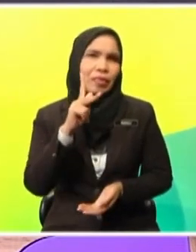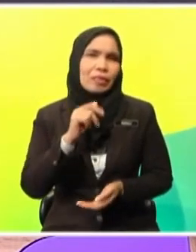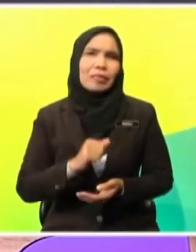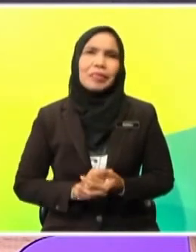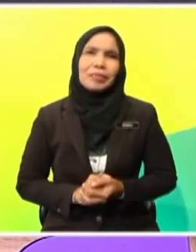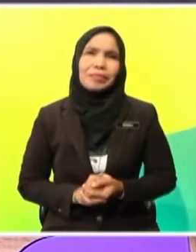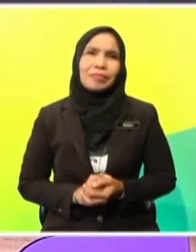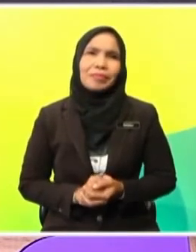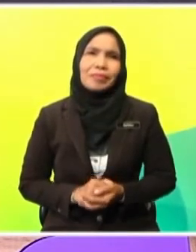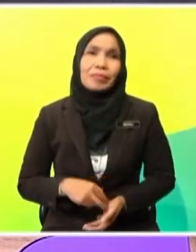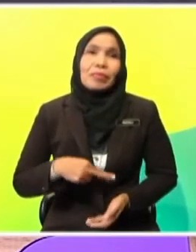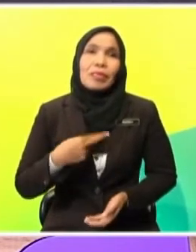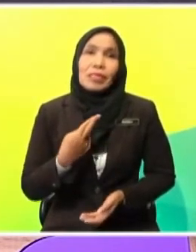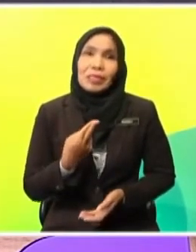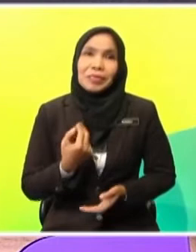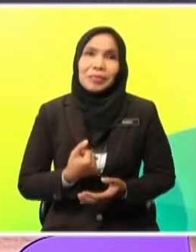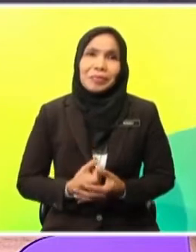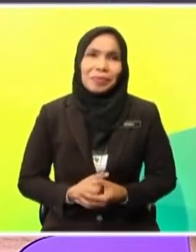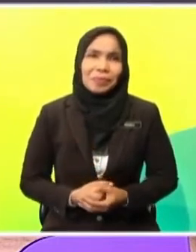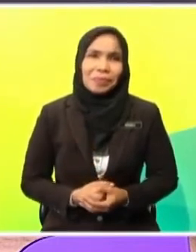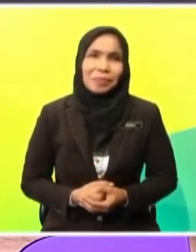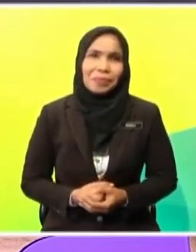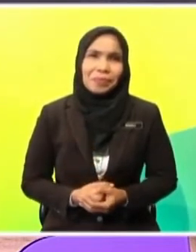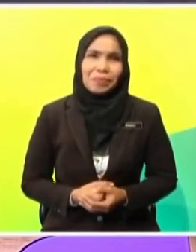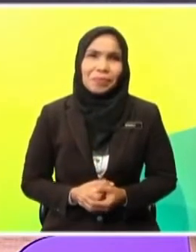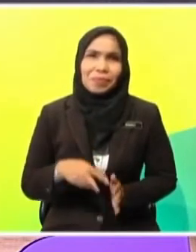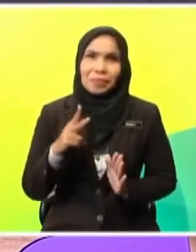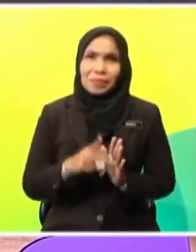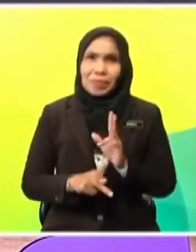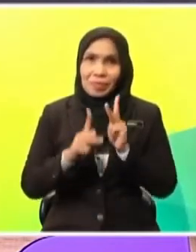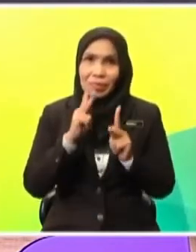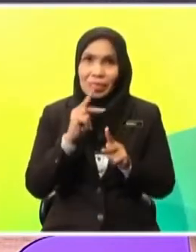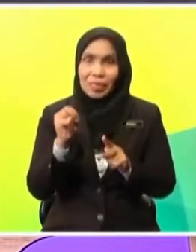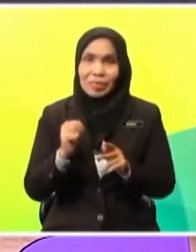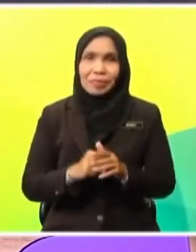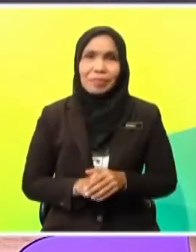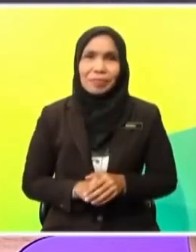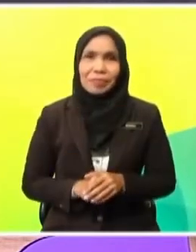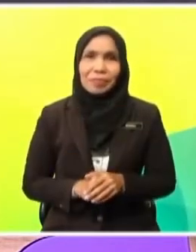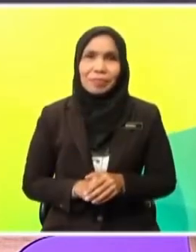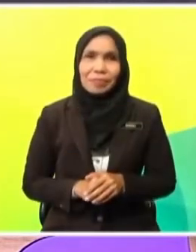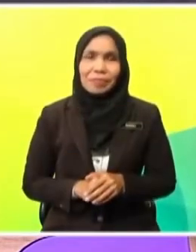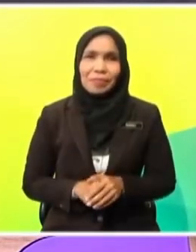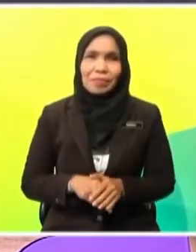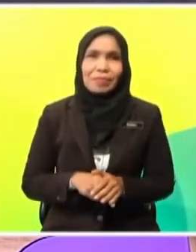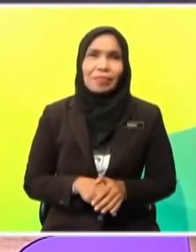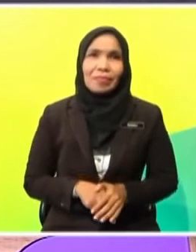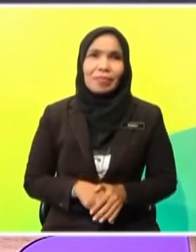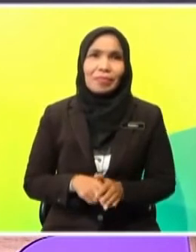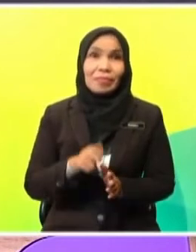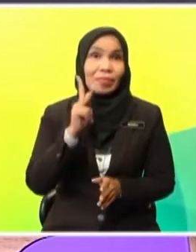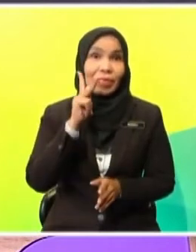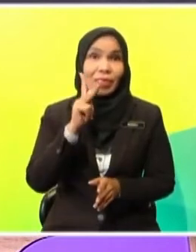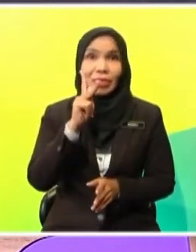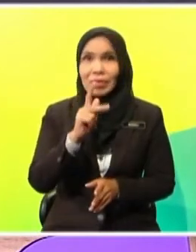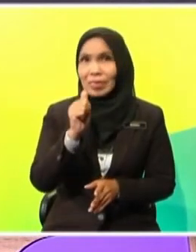Rush new Om perkataan kakak juga boleh diambil sebagai konsumen